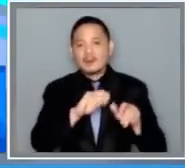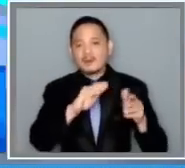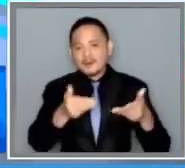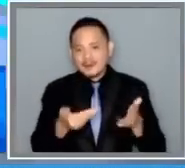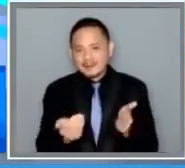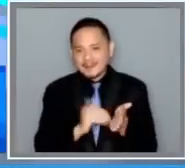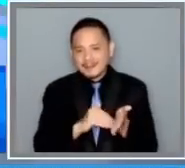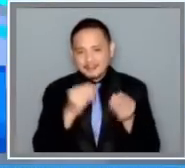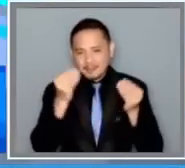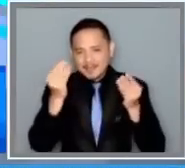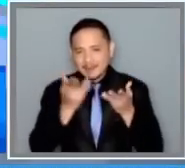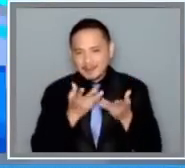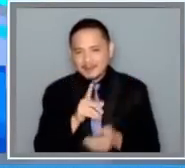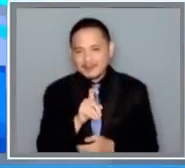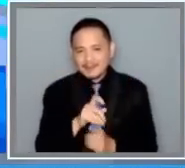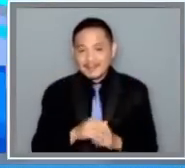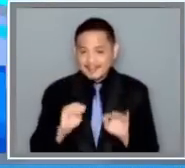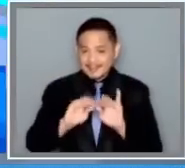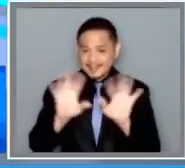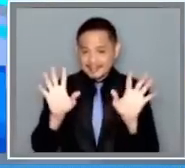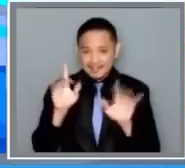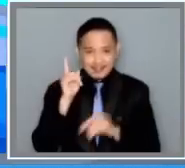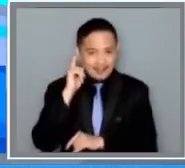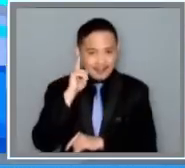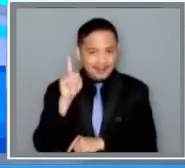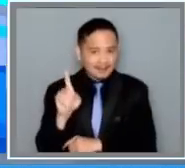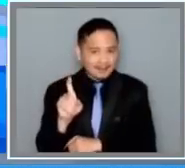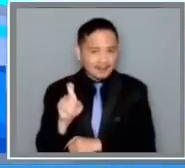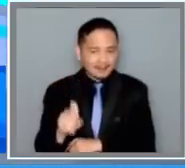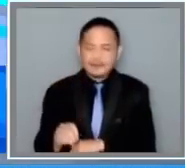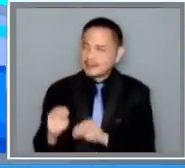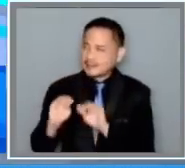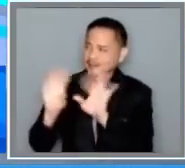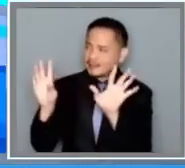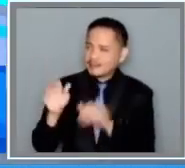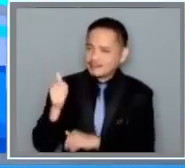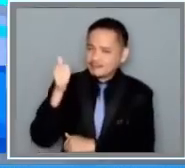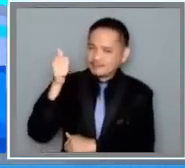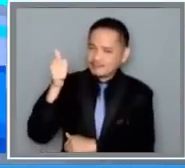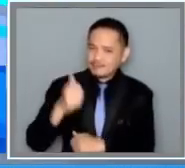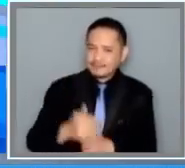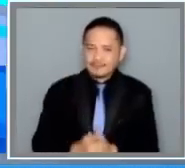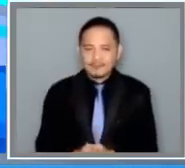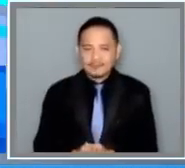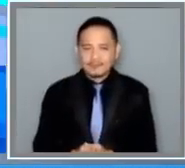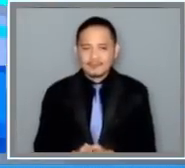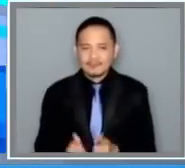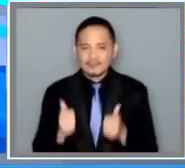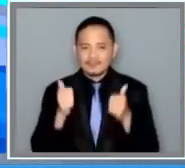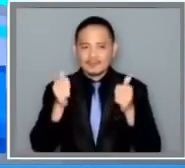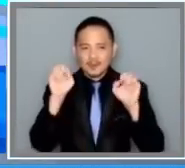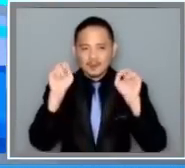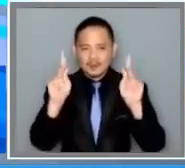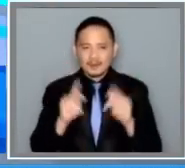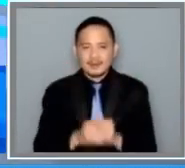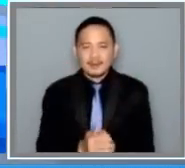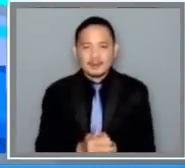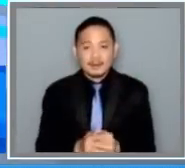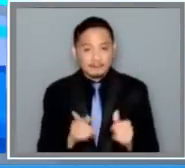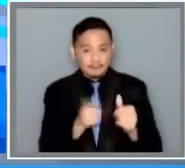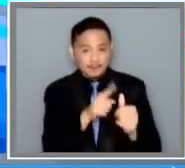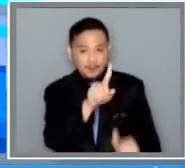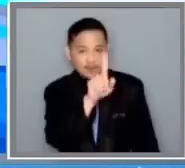Doc. Doc, malinaw na po yes. kami. Malinaw na. Yay! Oh, malinaw na. Ay, very good. Ngayon. Apo, yung first question, Doc, bakit